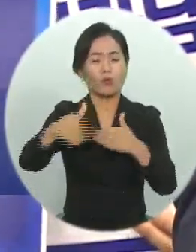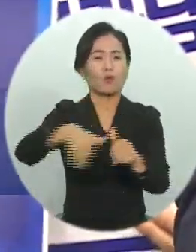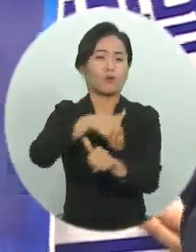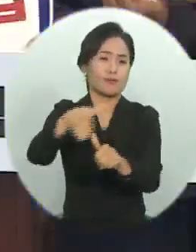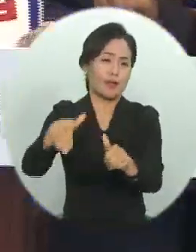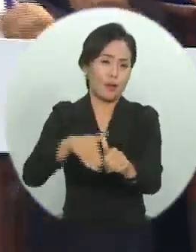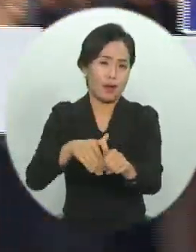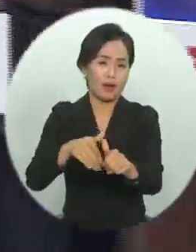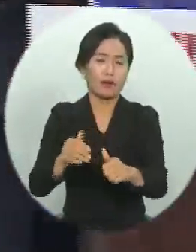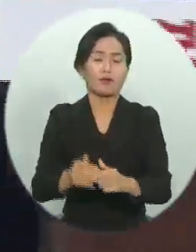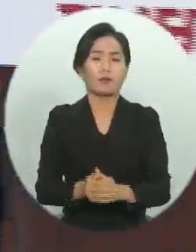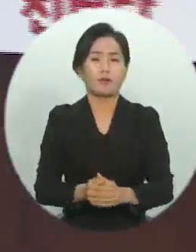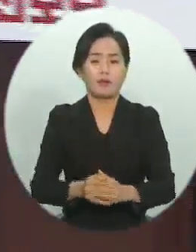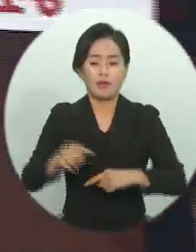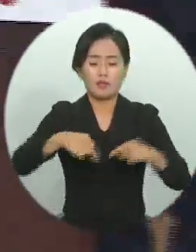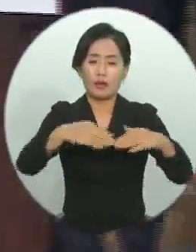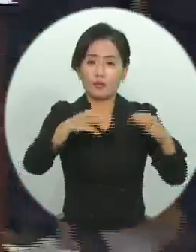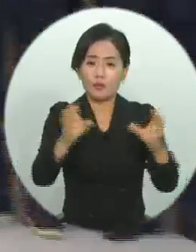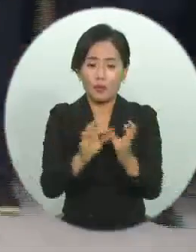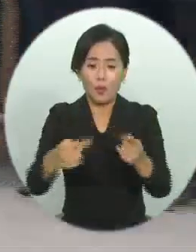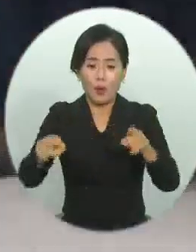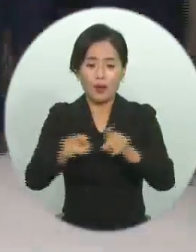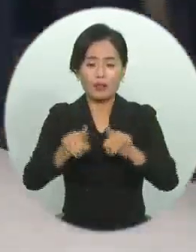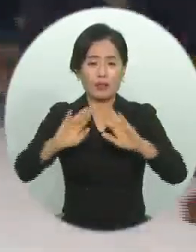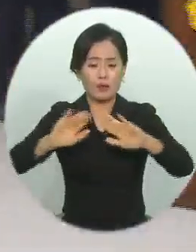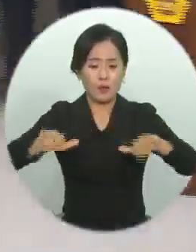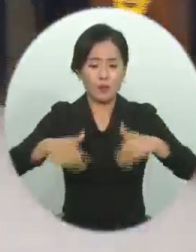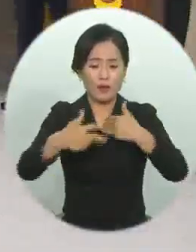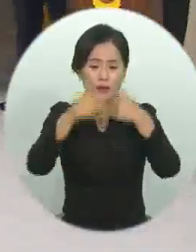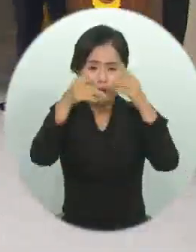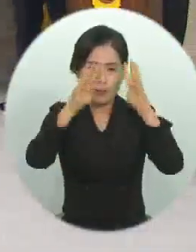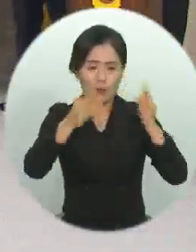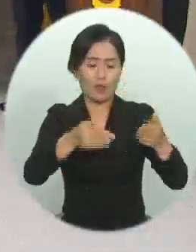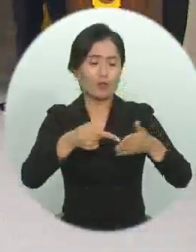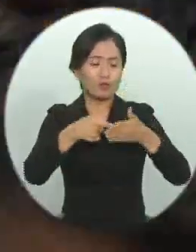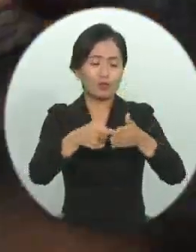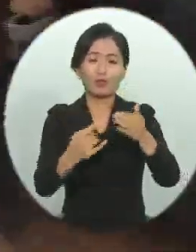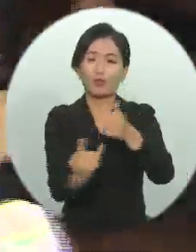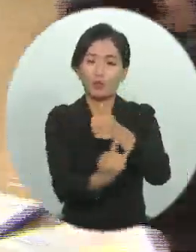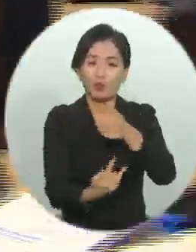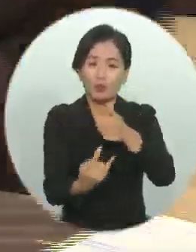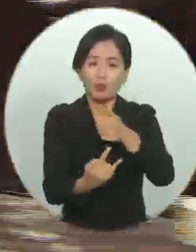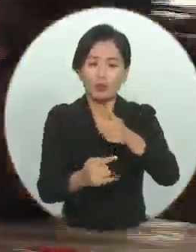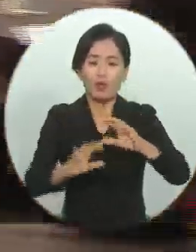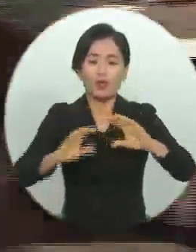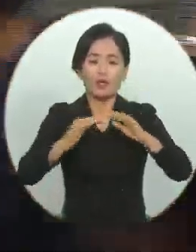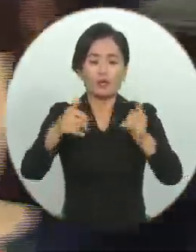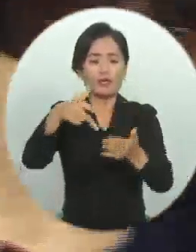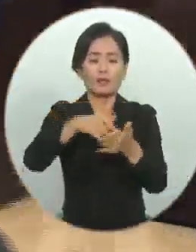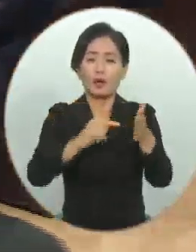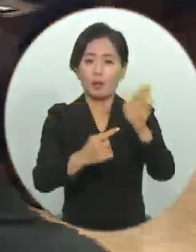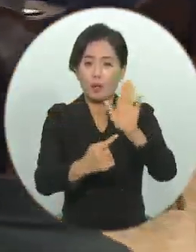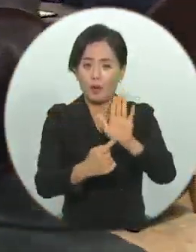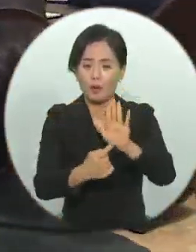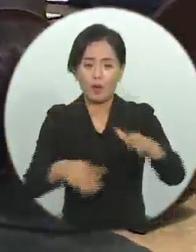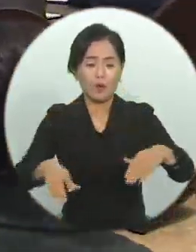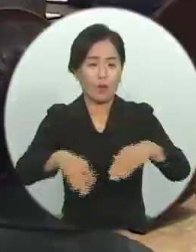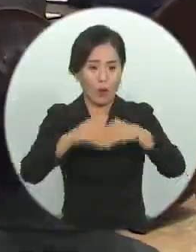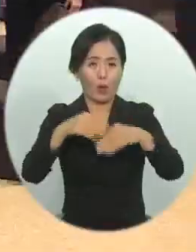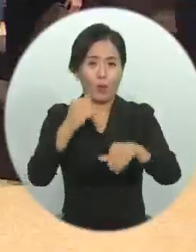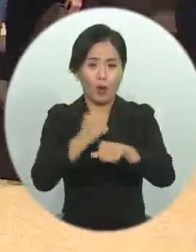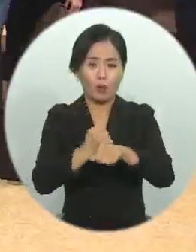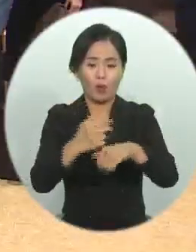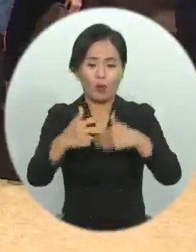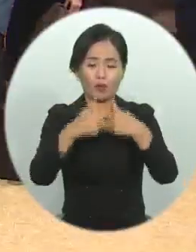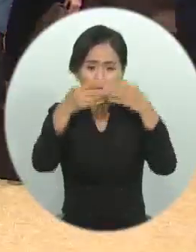처해 있다. 정치권과 함께 전남의대 설립 유치 범도민 추진위는 대국민 성명 발표와 결의대회 등 의대